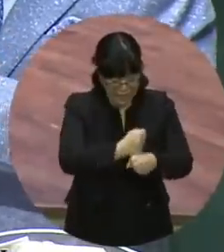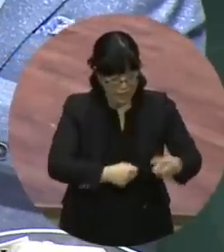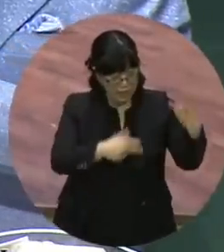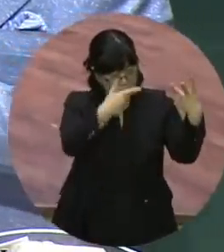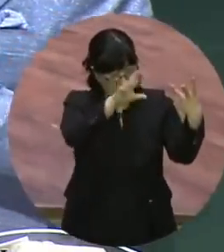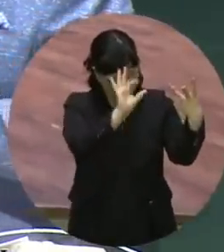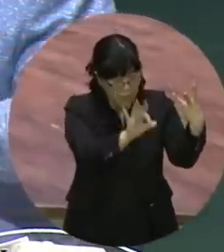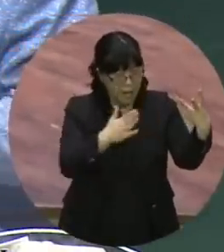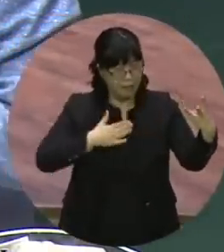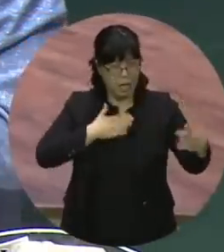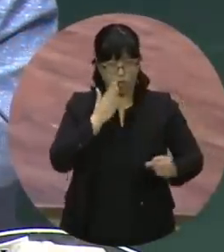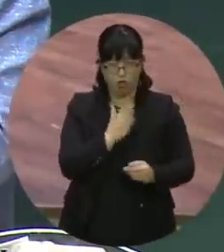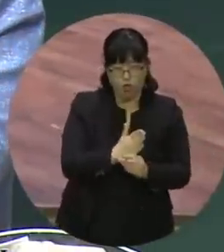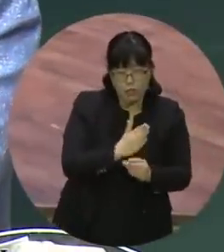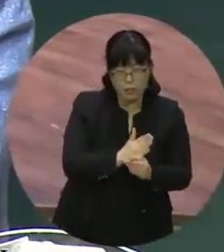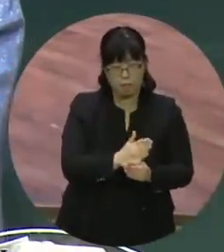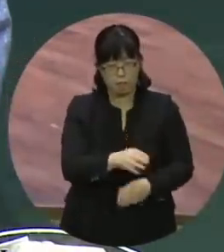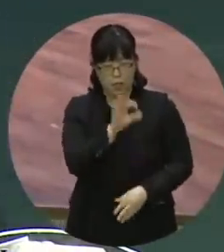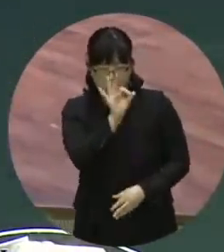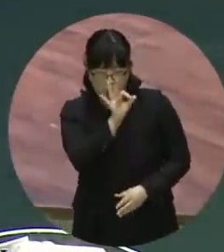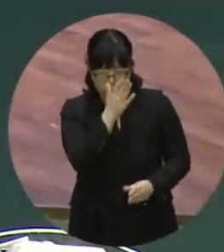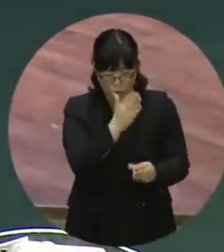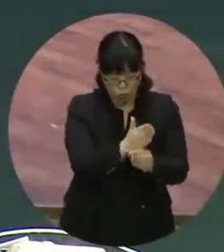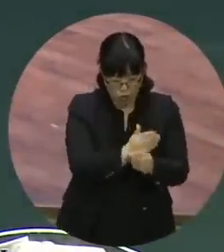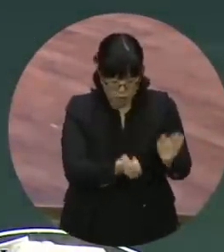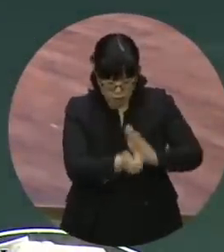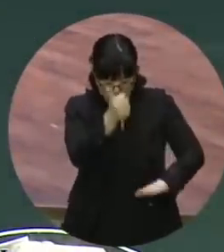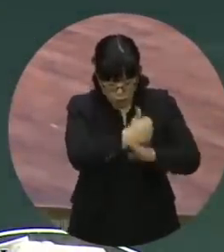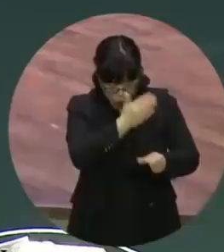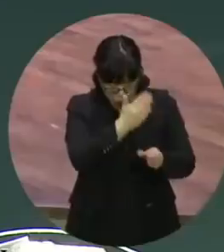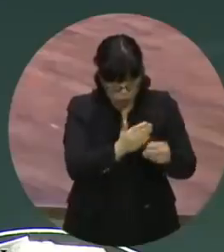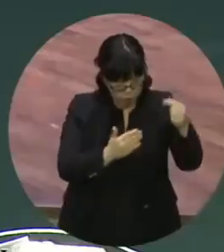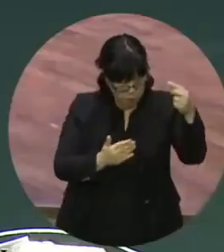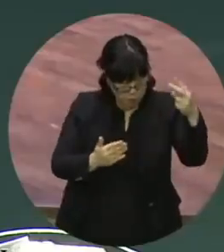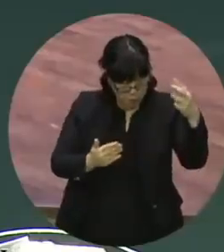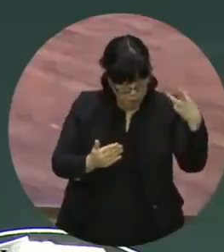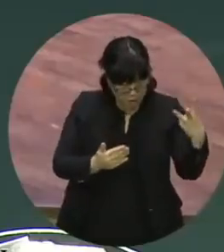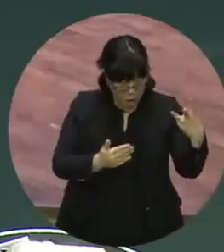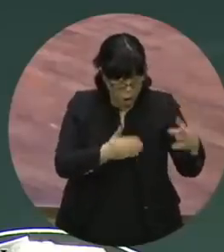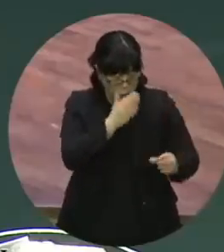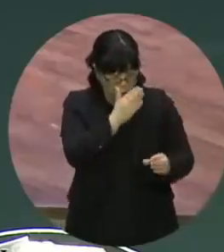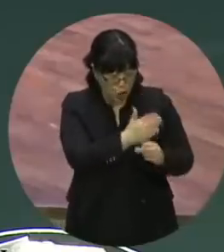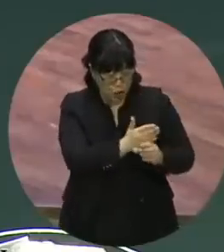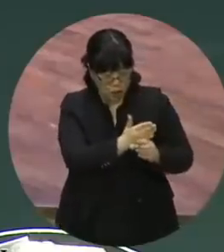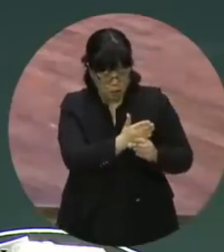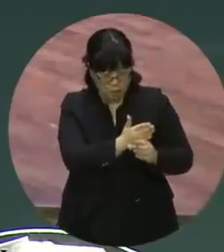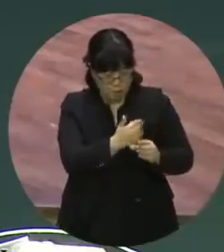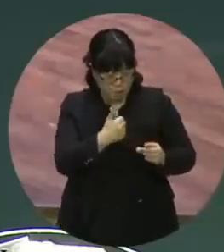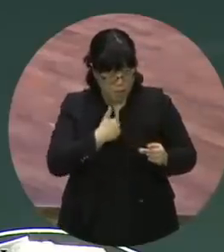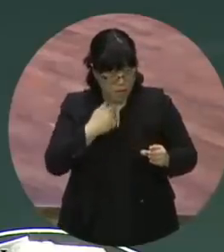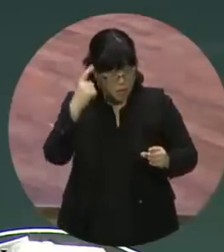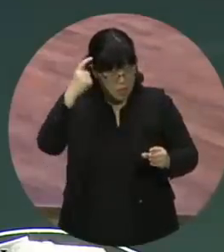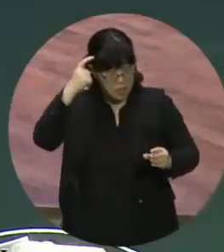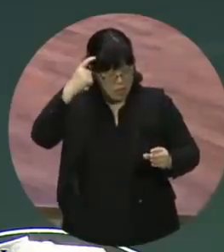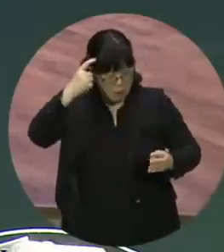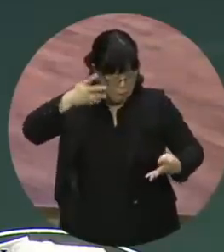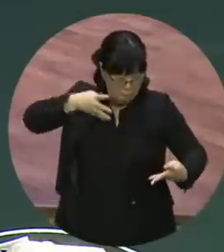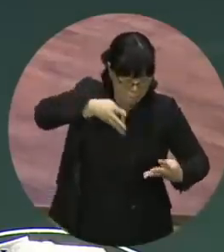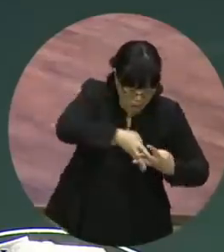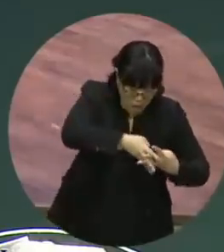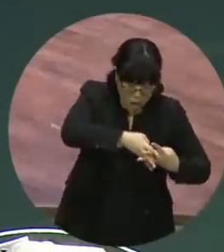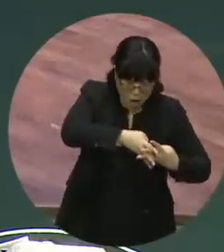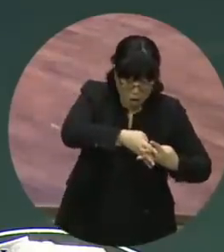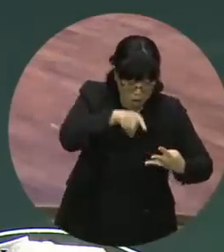내 중심으로 했던 나 중심, 물질 중심 계속 말하잖아요. 성공 중심. 이것이 다 박혀 있다니까. 나 중심이야, 뭐든지.